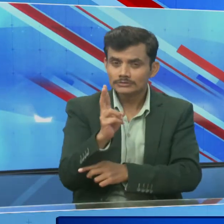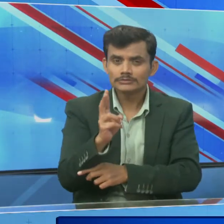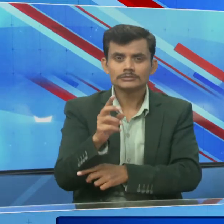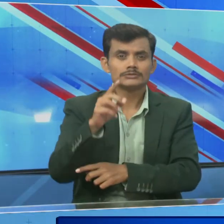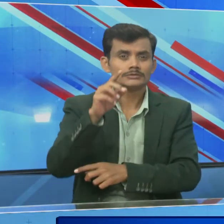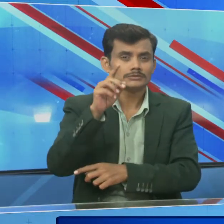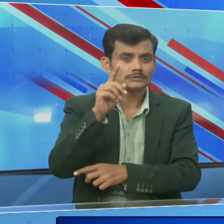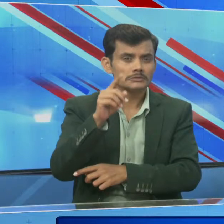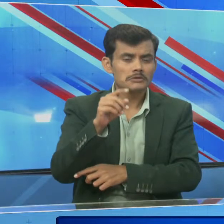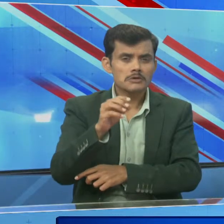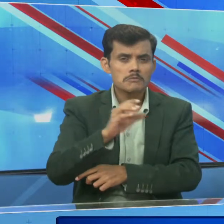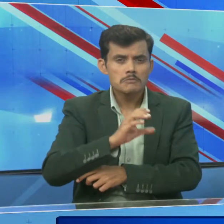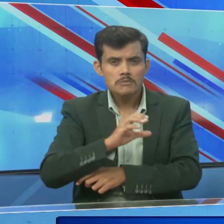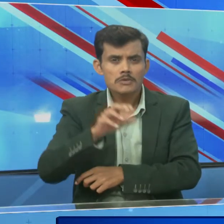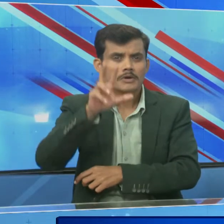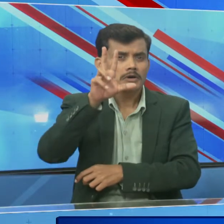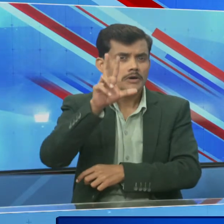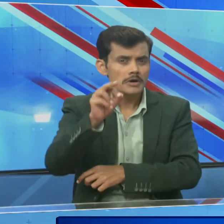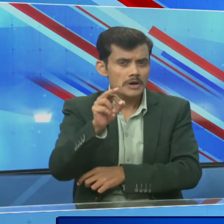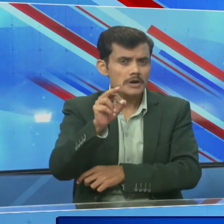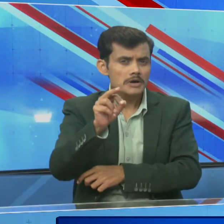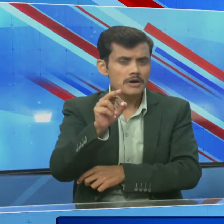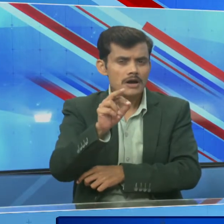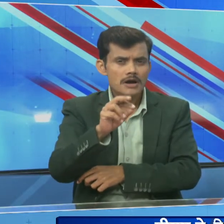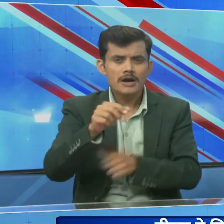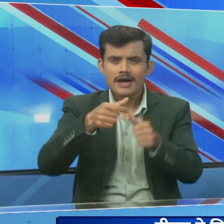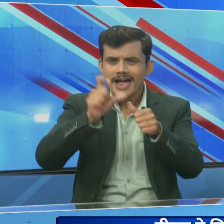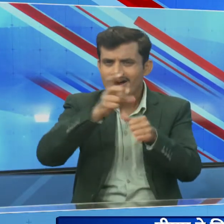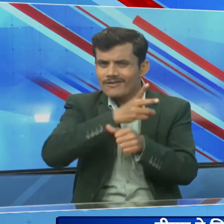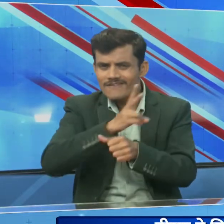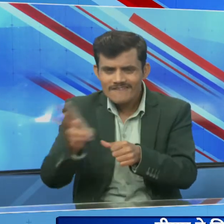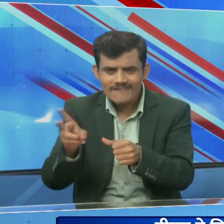80 से ज्यादा अघोषित खातों में